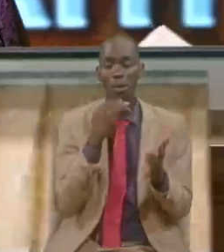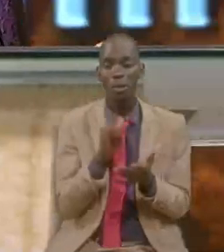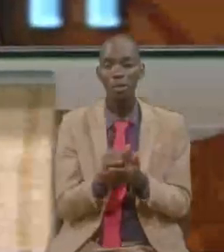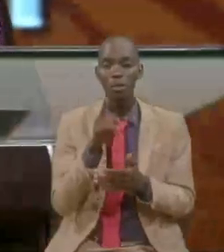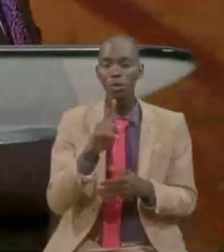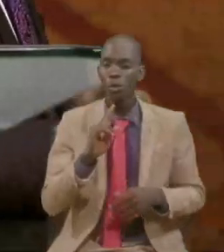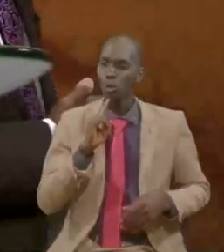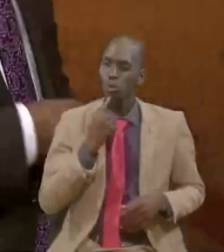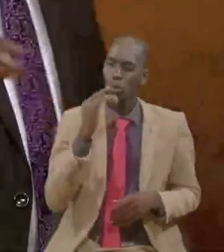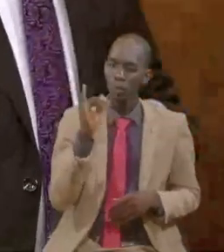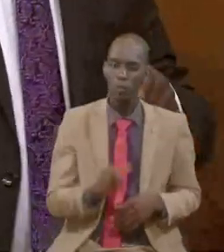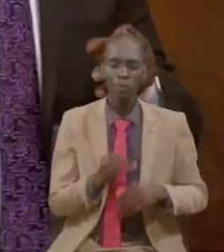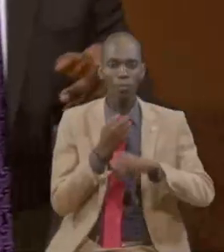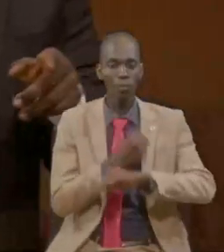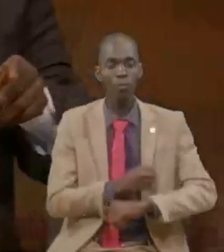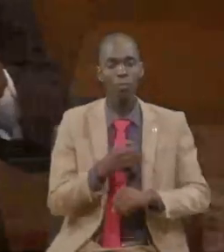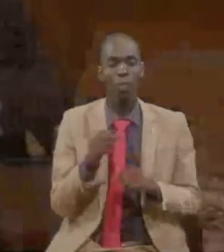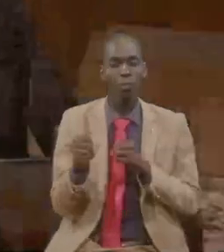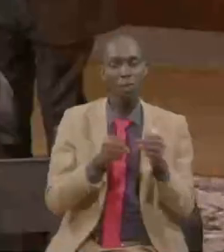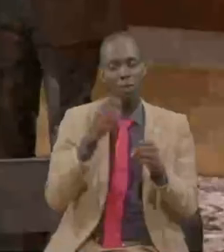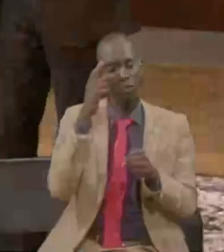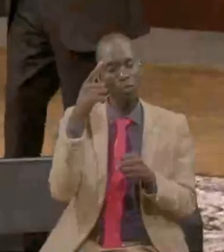dit, que vous combattez pour la foi qui